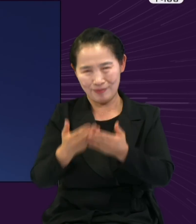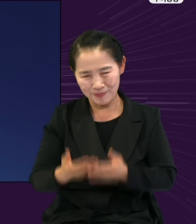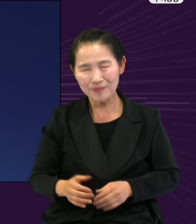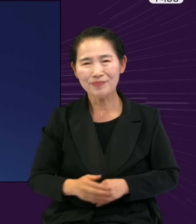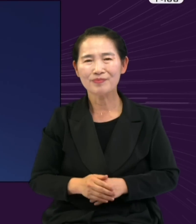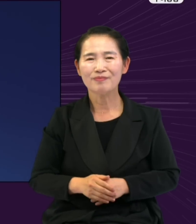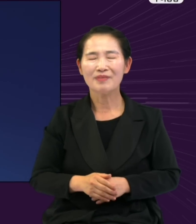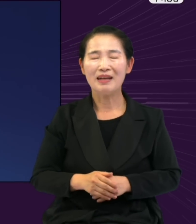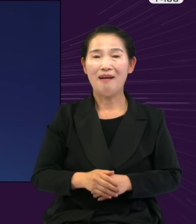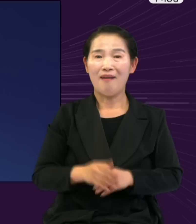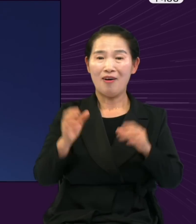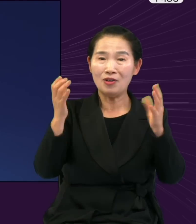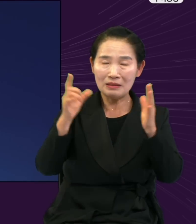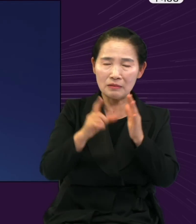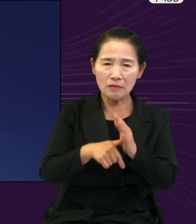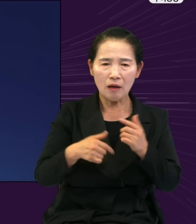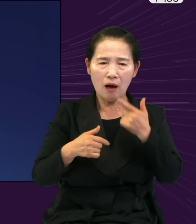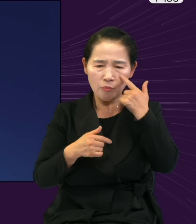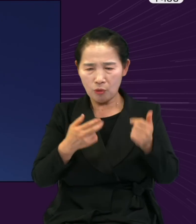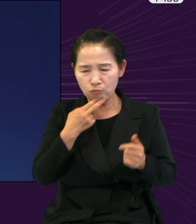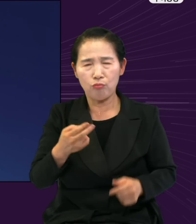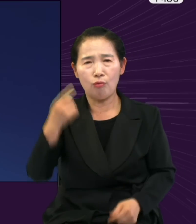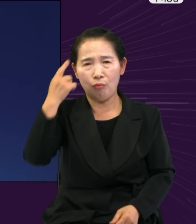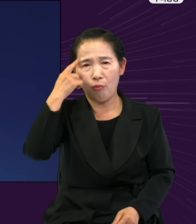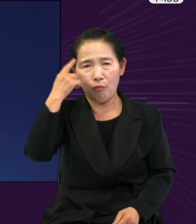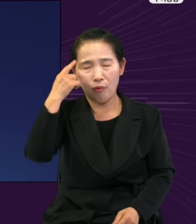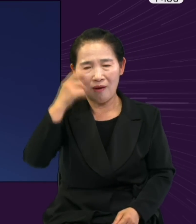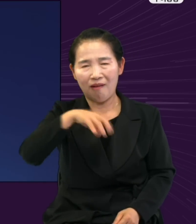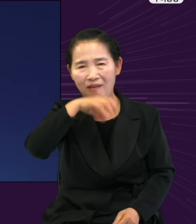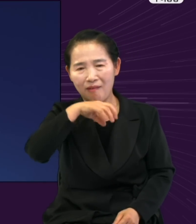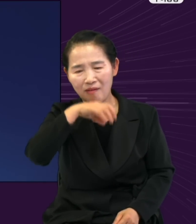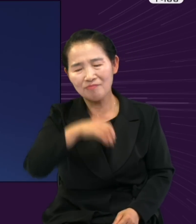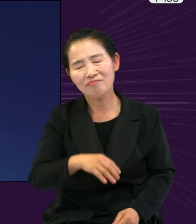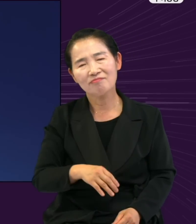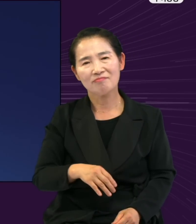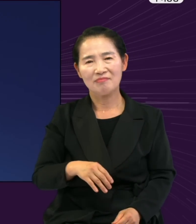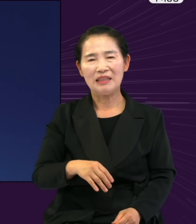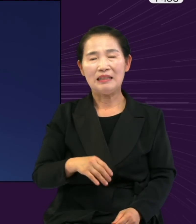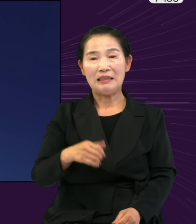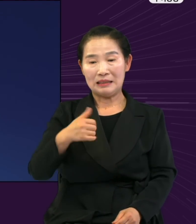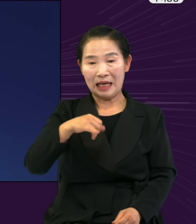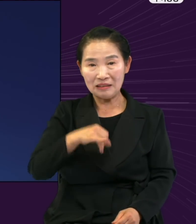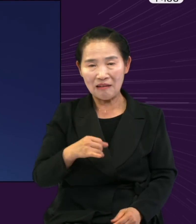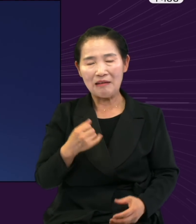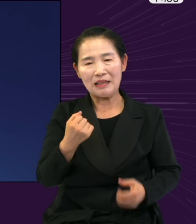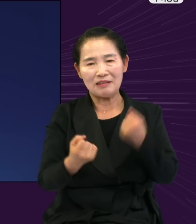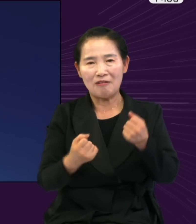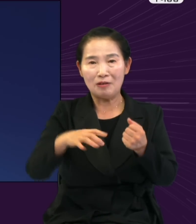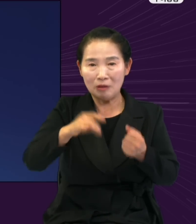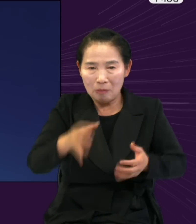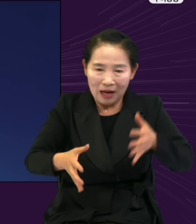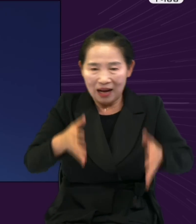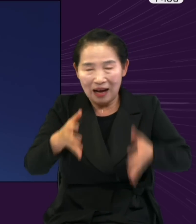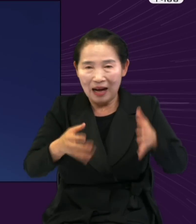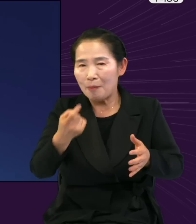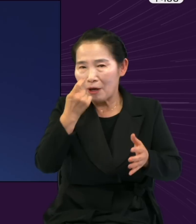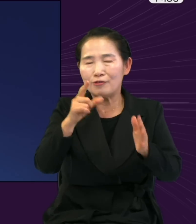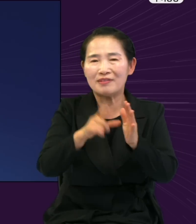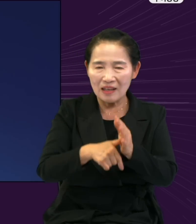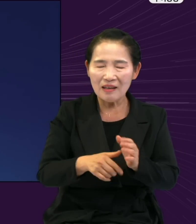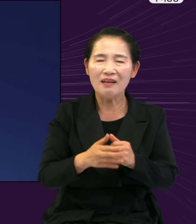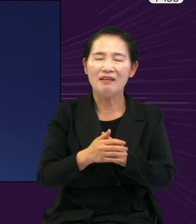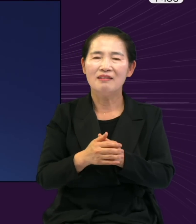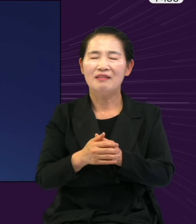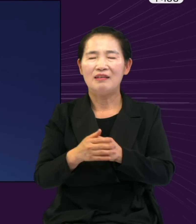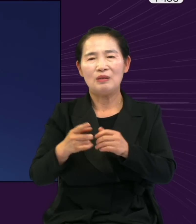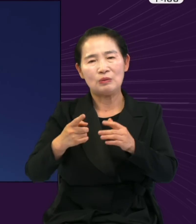이야기를 해줍니다. 아이가 자전거를 처음 탈 때, 초등학교에 입학할 때, 고등학생이 되고 사춘기를